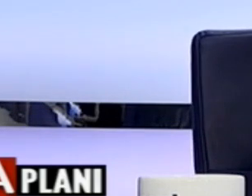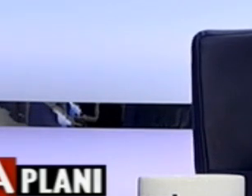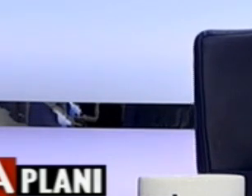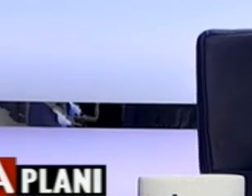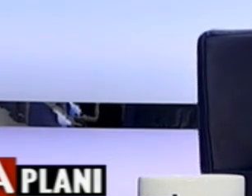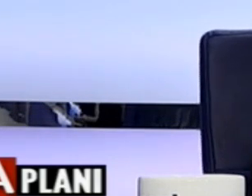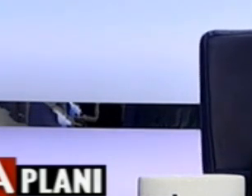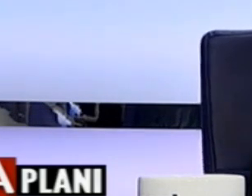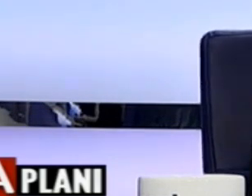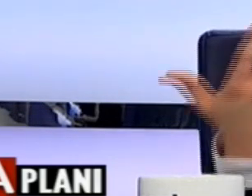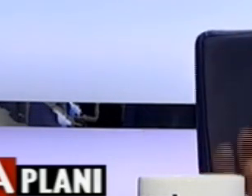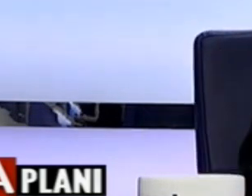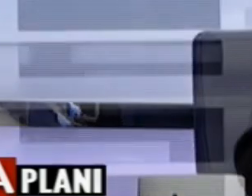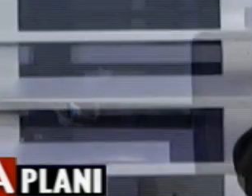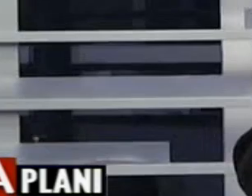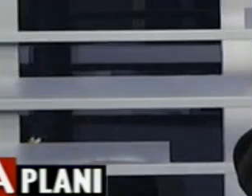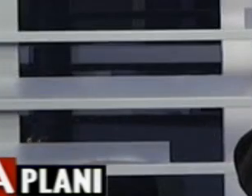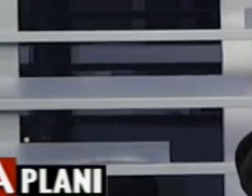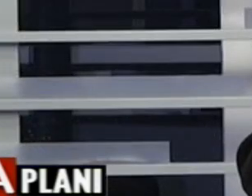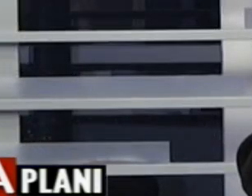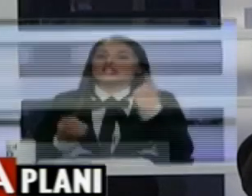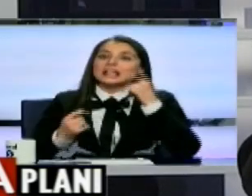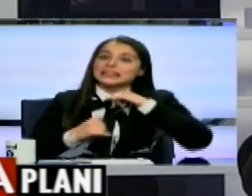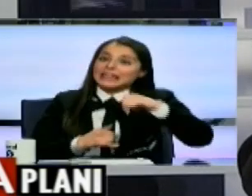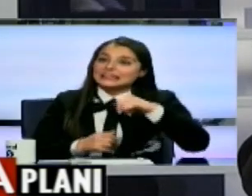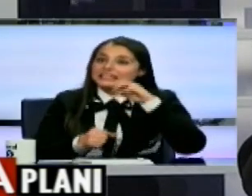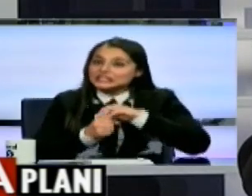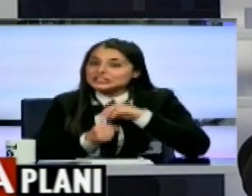Çok teşekkür ederim. Çok yakında inşallah